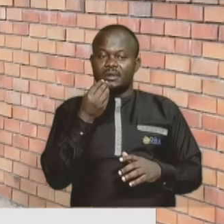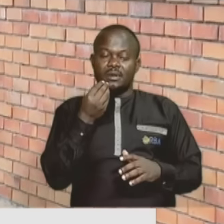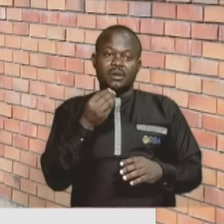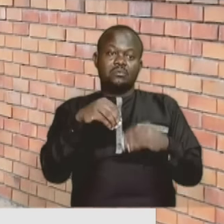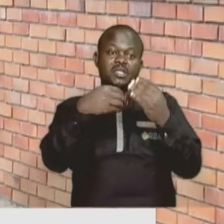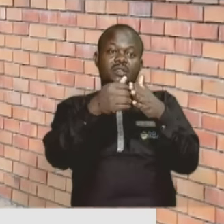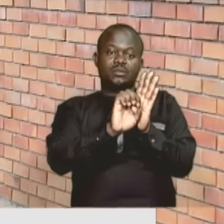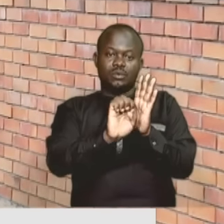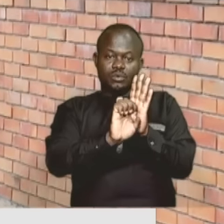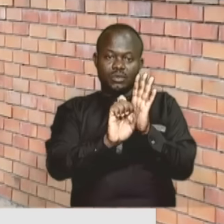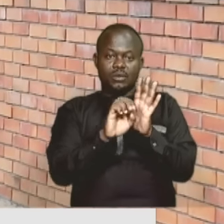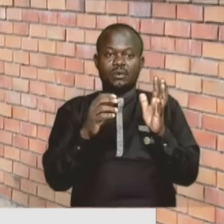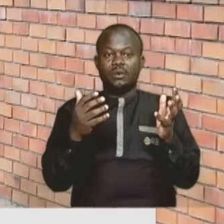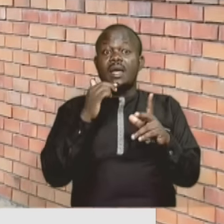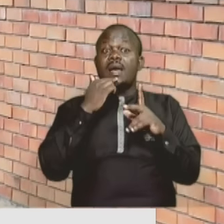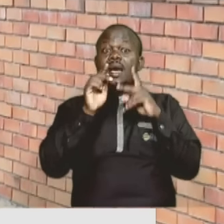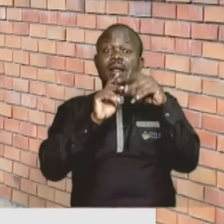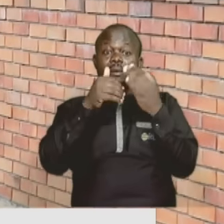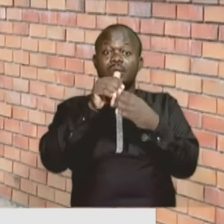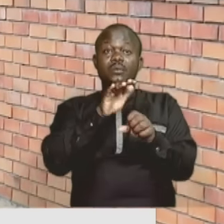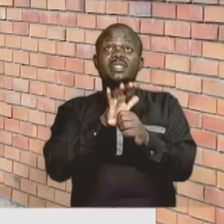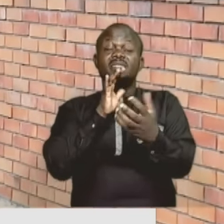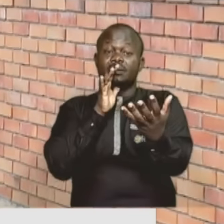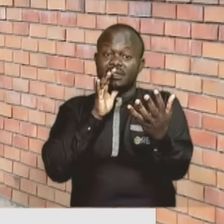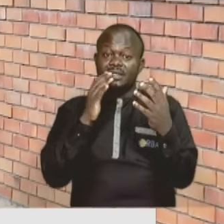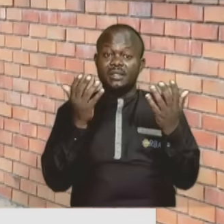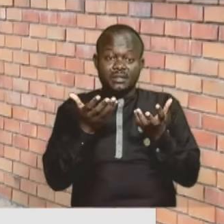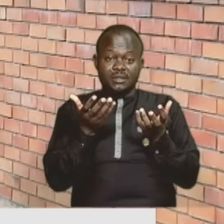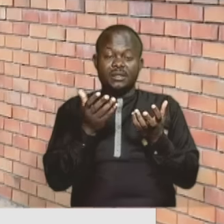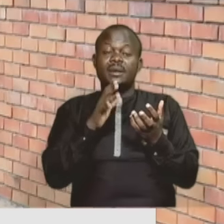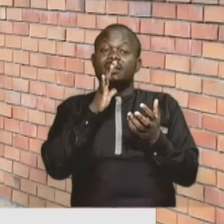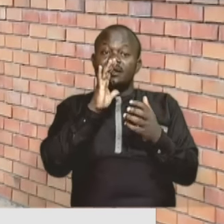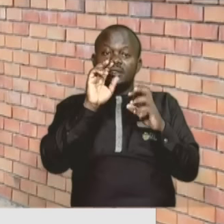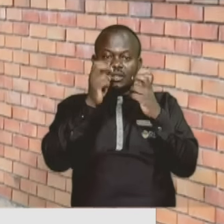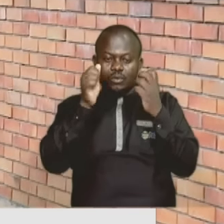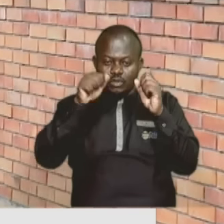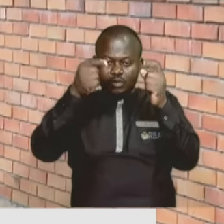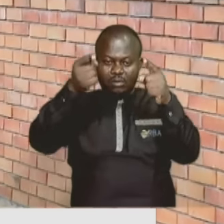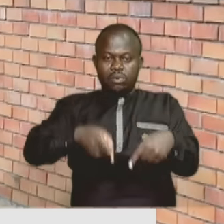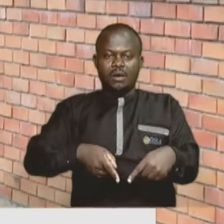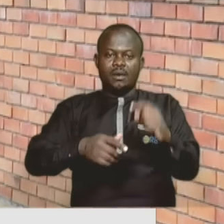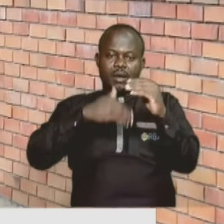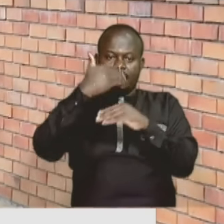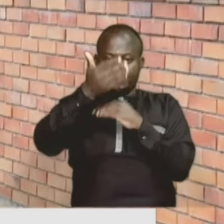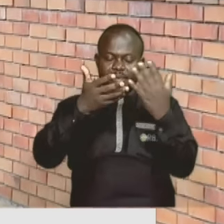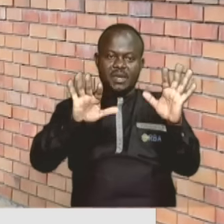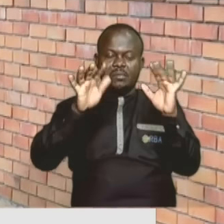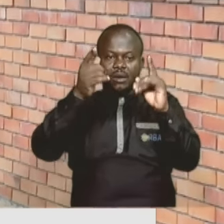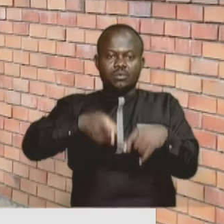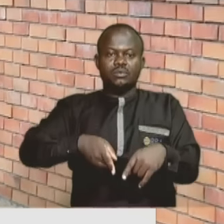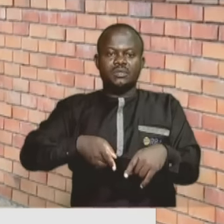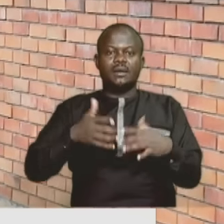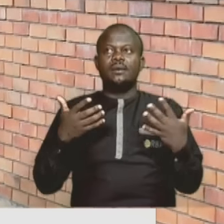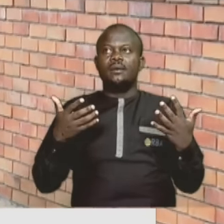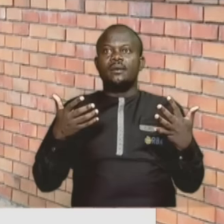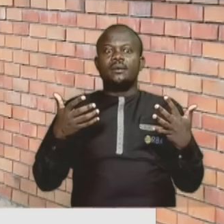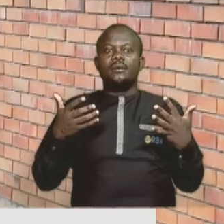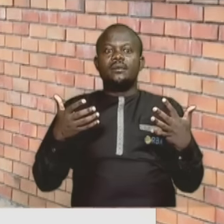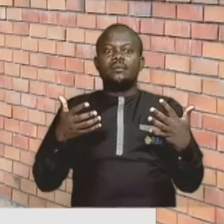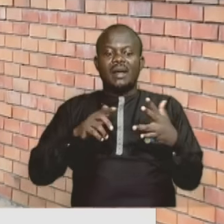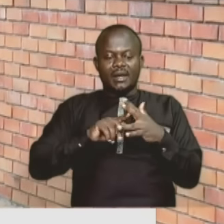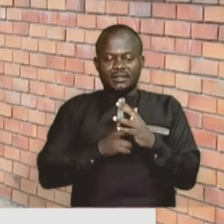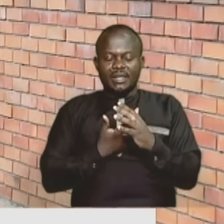urugero, hari abantu benshi bategereje yuko biboneka, byamara kuboneka noneho